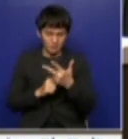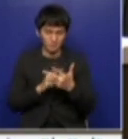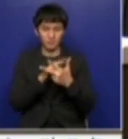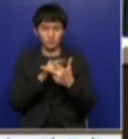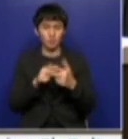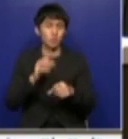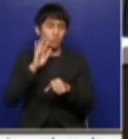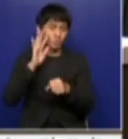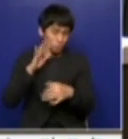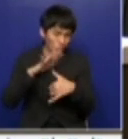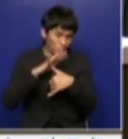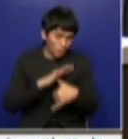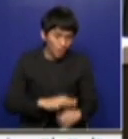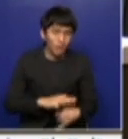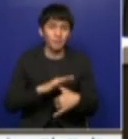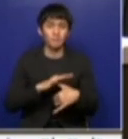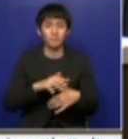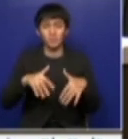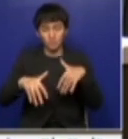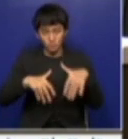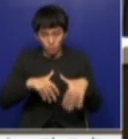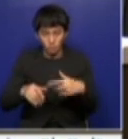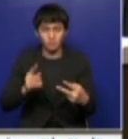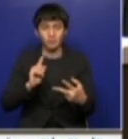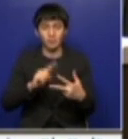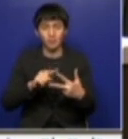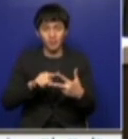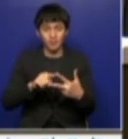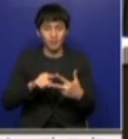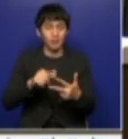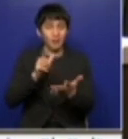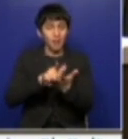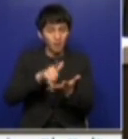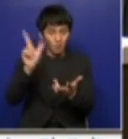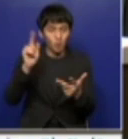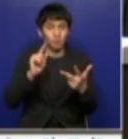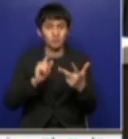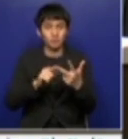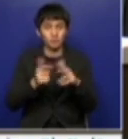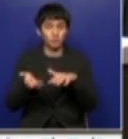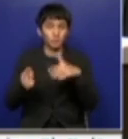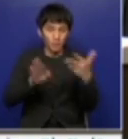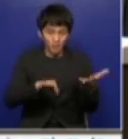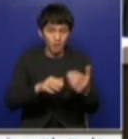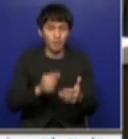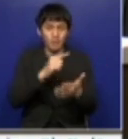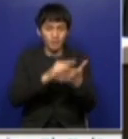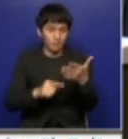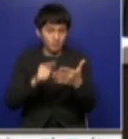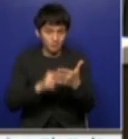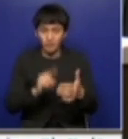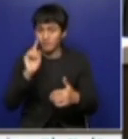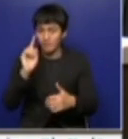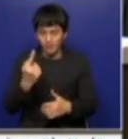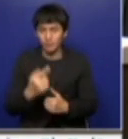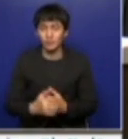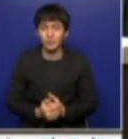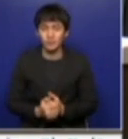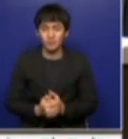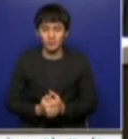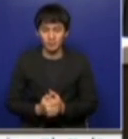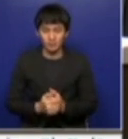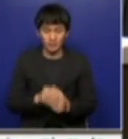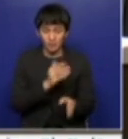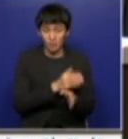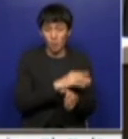ทุกคำประชาชนแก้มนวลและก็ลาออกยุบสภาอายุสภาแล้วก็เลือกตั้งกันใหม่หลังเครดิต